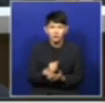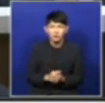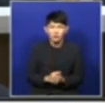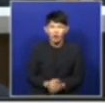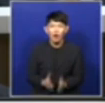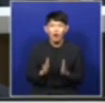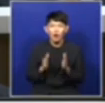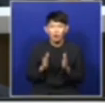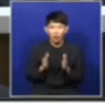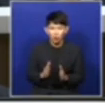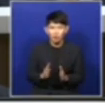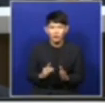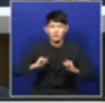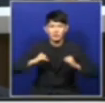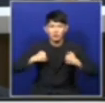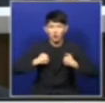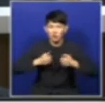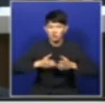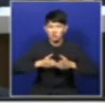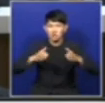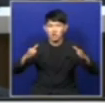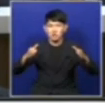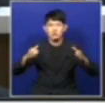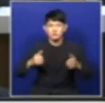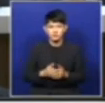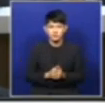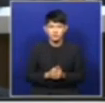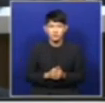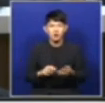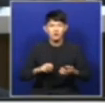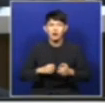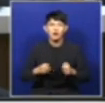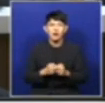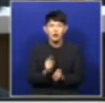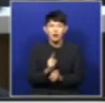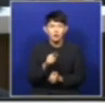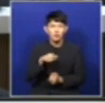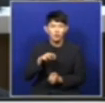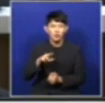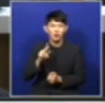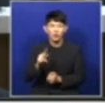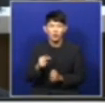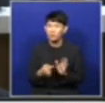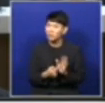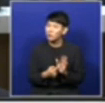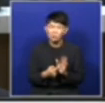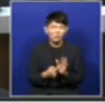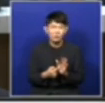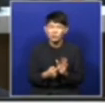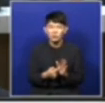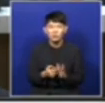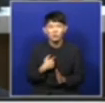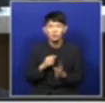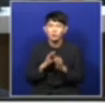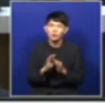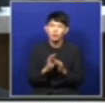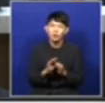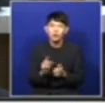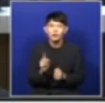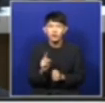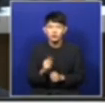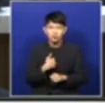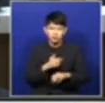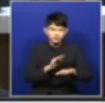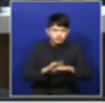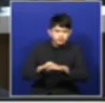ใหญ่เป็นส่วนมากแล้วช่องว่างของพ.ร.ก.ฉบับนี้สิ่งที่ผมมีความกังวลและยังจะขอเตือนไป